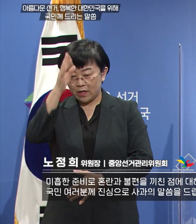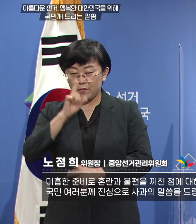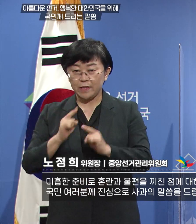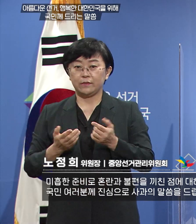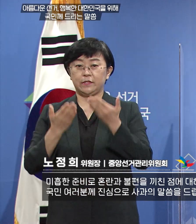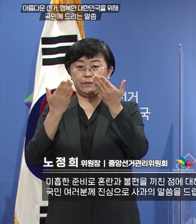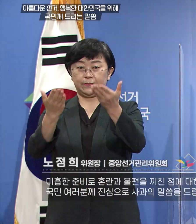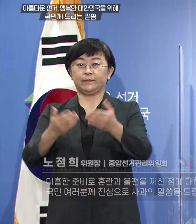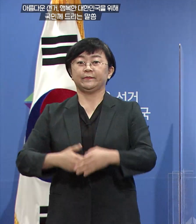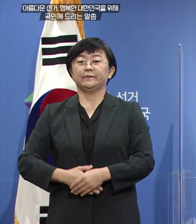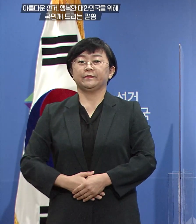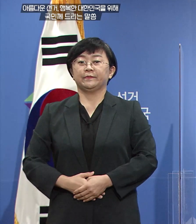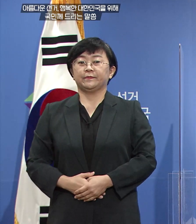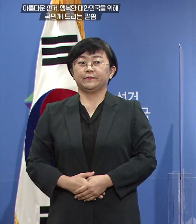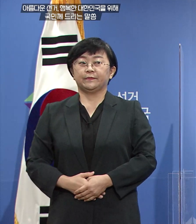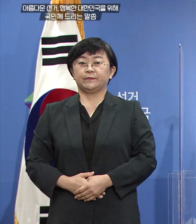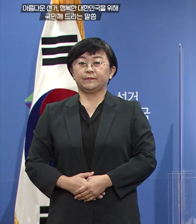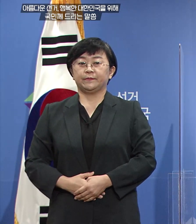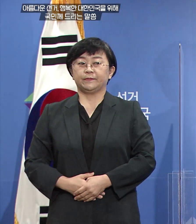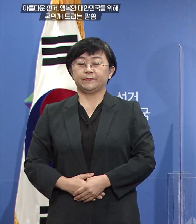말씀을 드립니다.